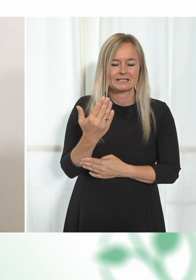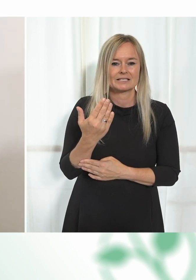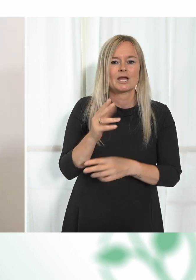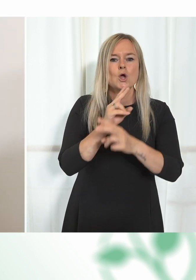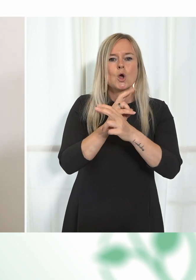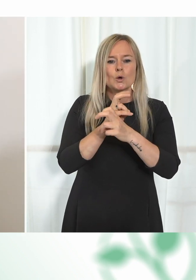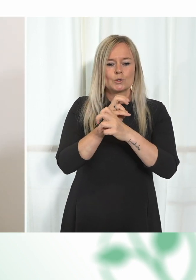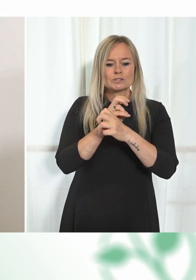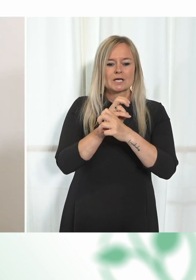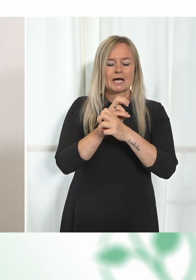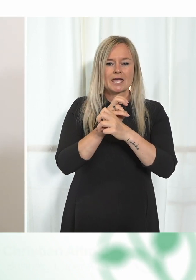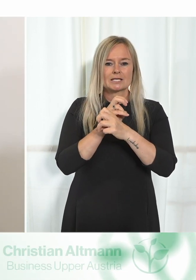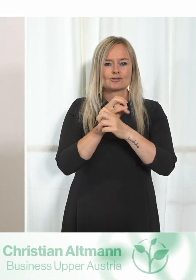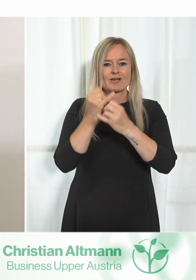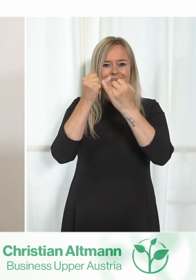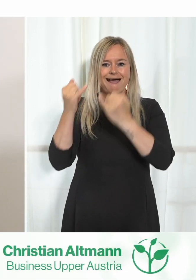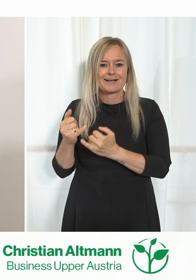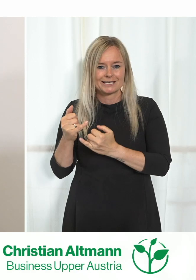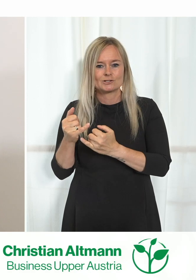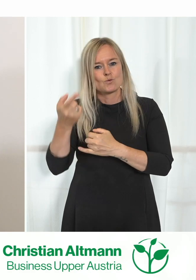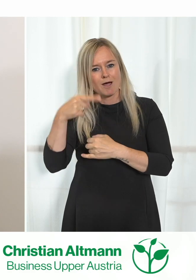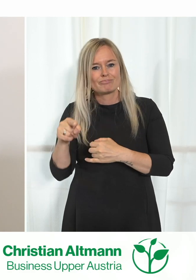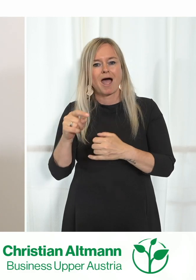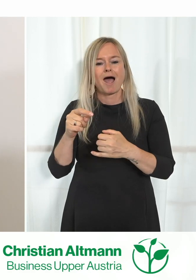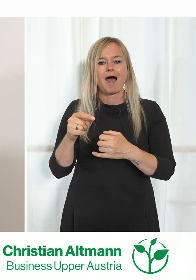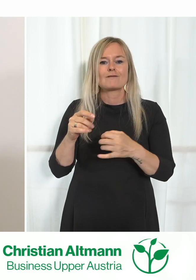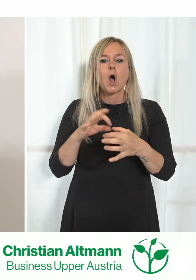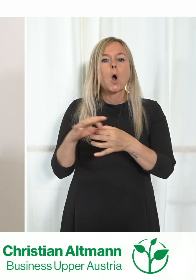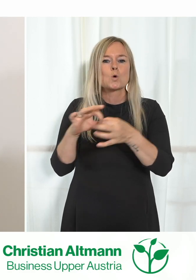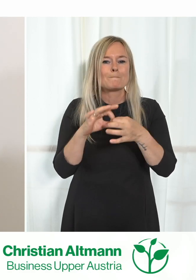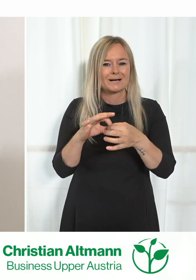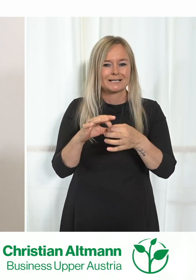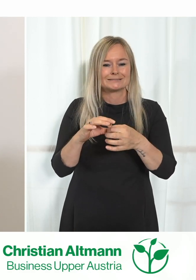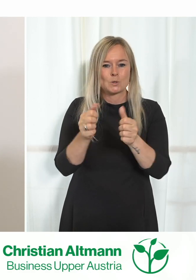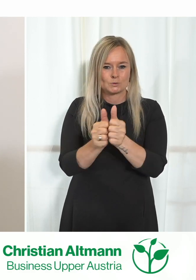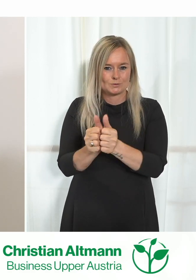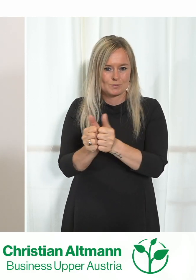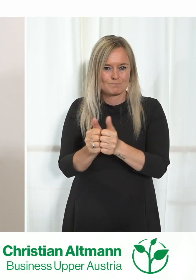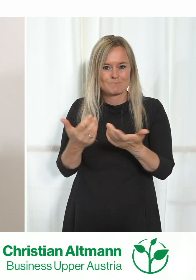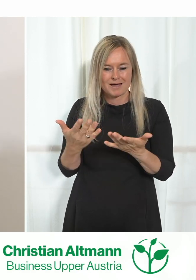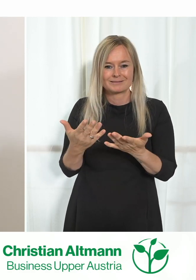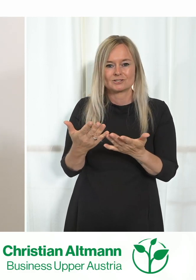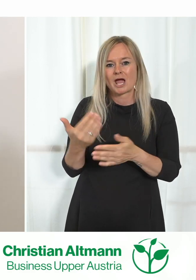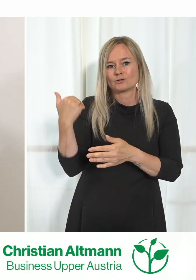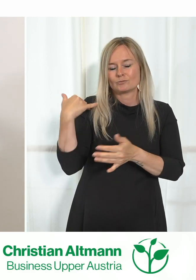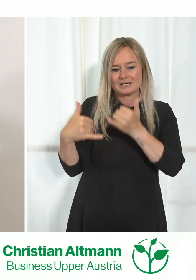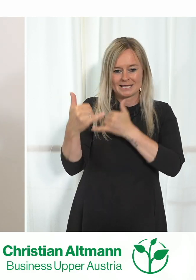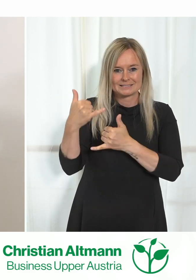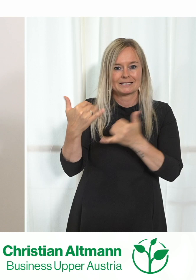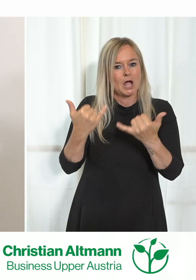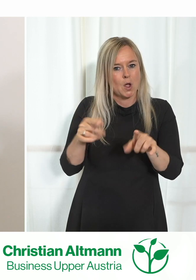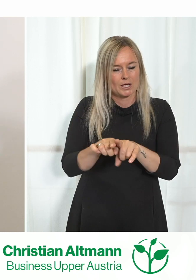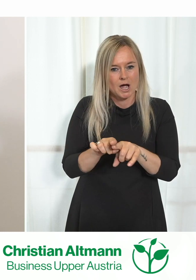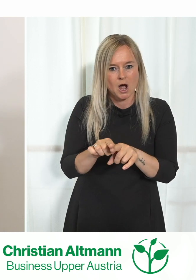wir Kooperationspartner sein dürfen, schon zum zweiten Mal nach dem letzten Jahr für diese tolle und spannende